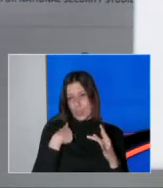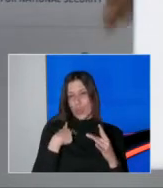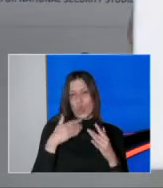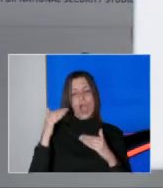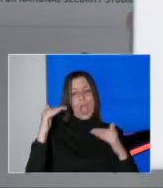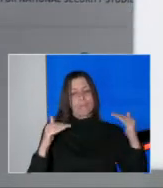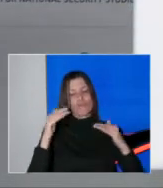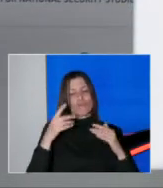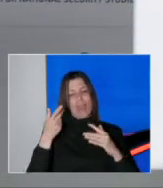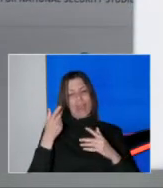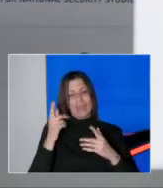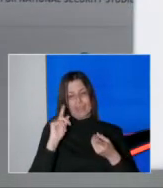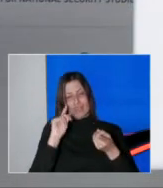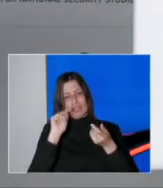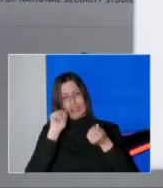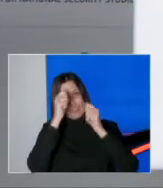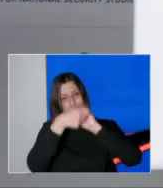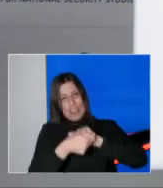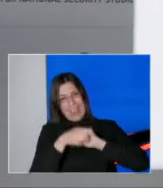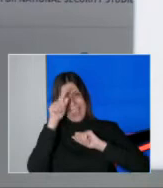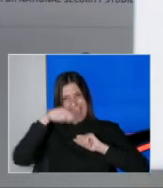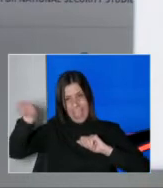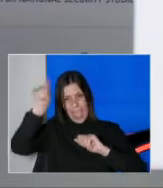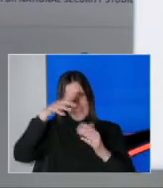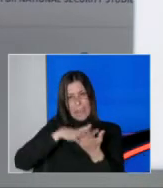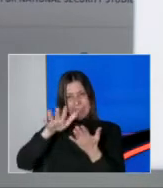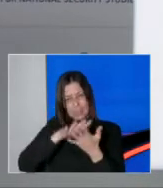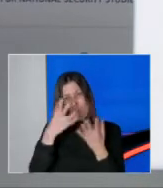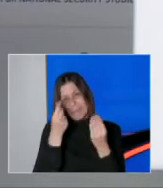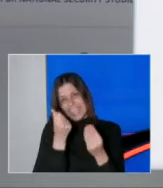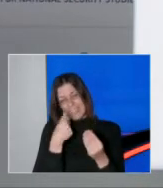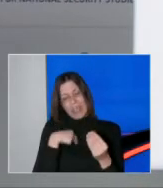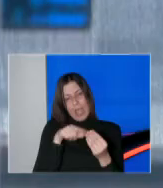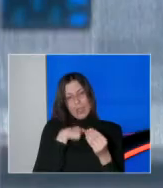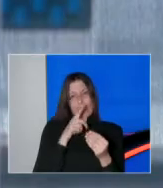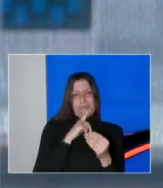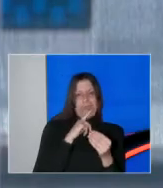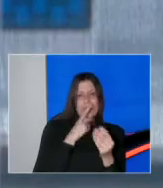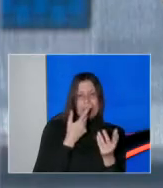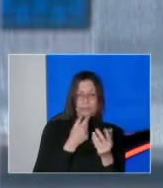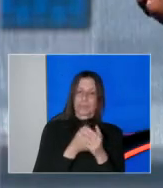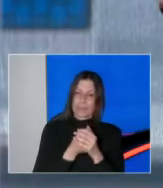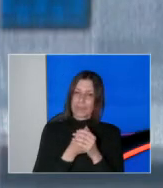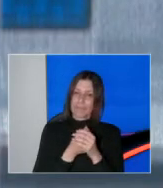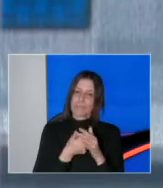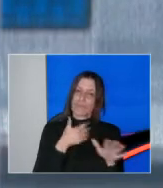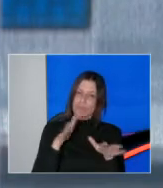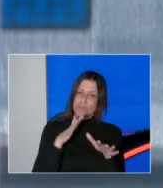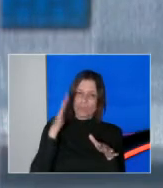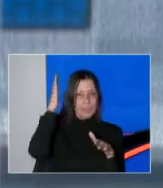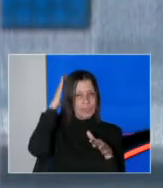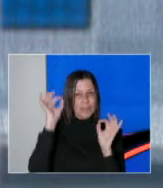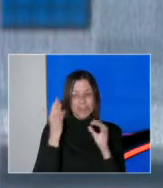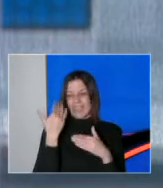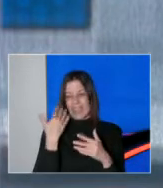הכלכלית תתהפך. הם יבזבזו הרבה כסף ואנחנו מעט. ראש הממשלה נפתלי בנט